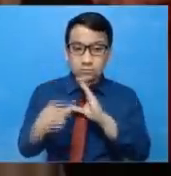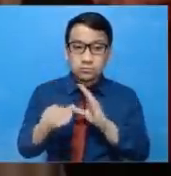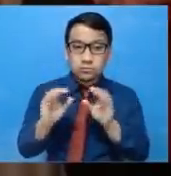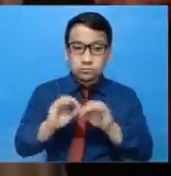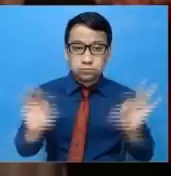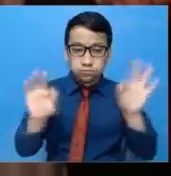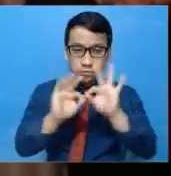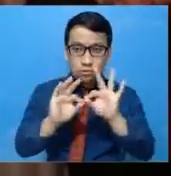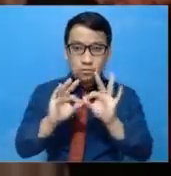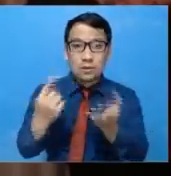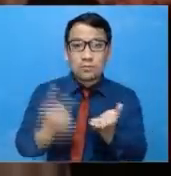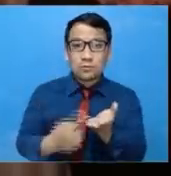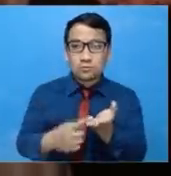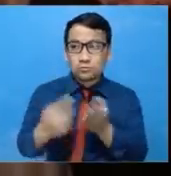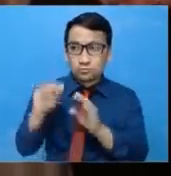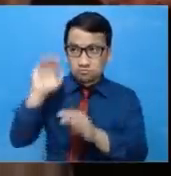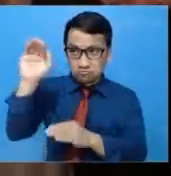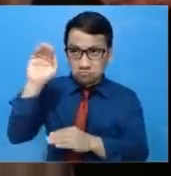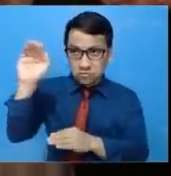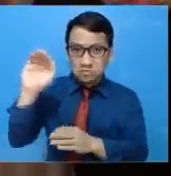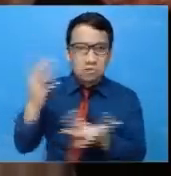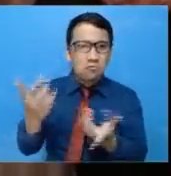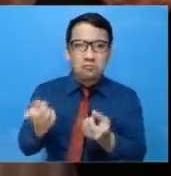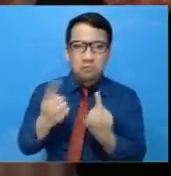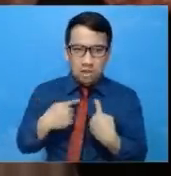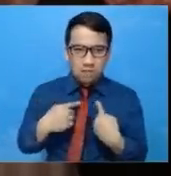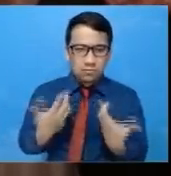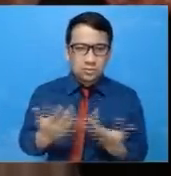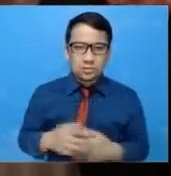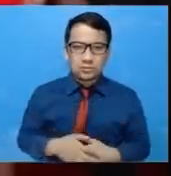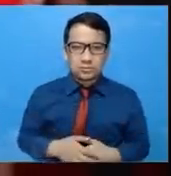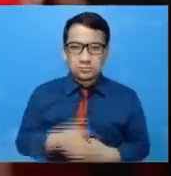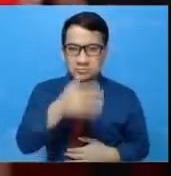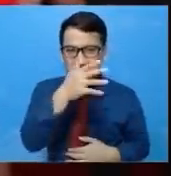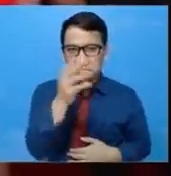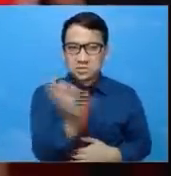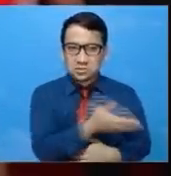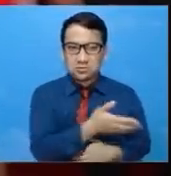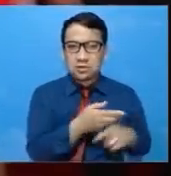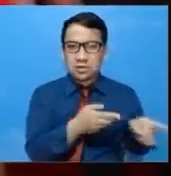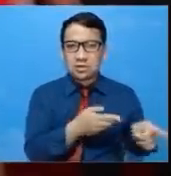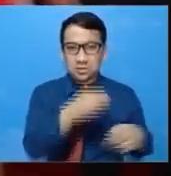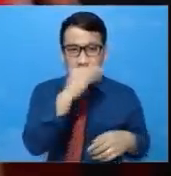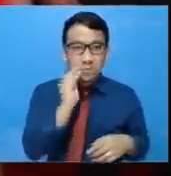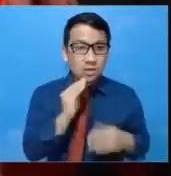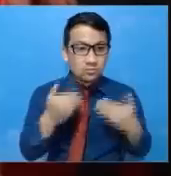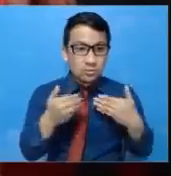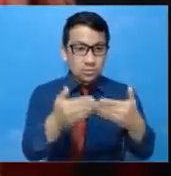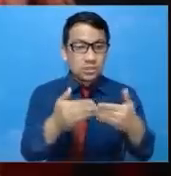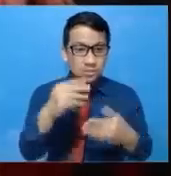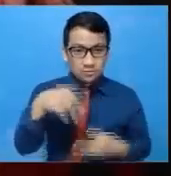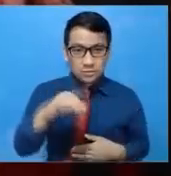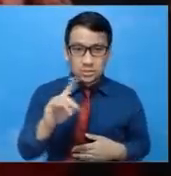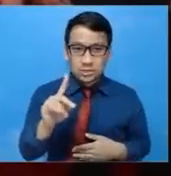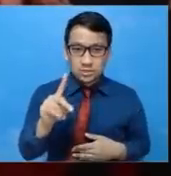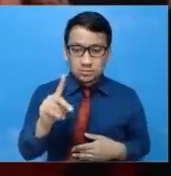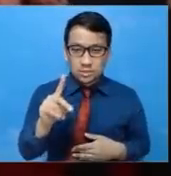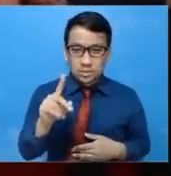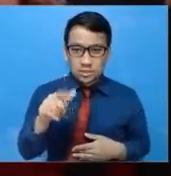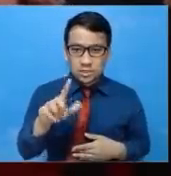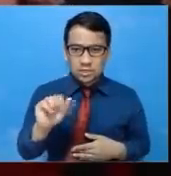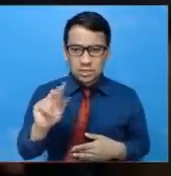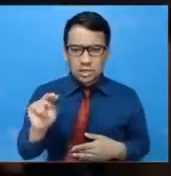pero hindi raw siya sinasagot. Matatanda ang tila na etsapwera rin ang senador sa pulong noon ng PDP Laban. Sabi ng palasyo, hindi